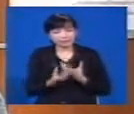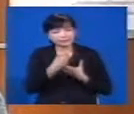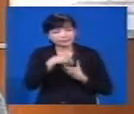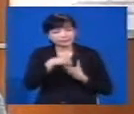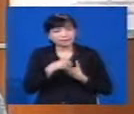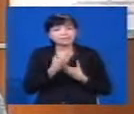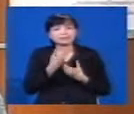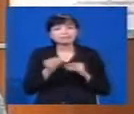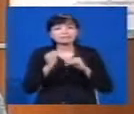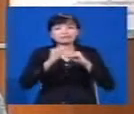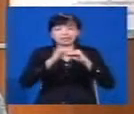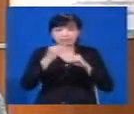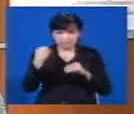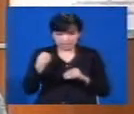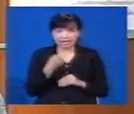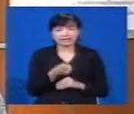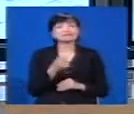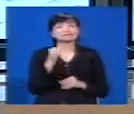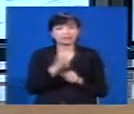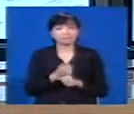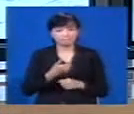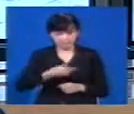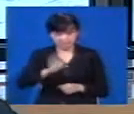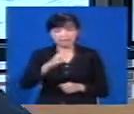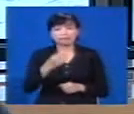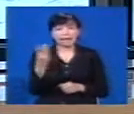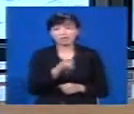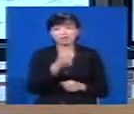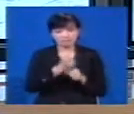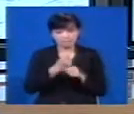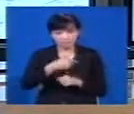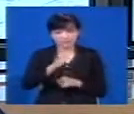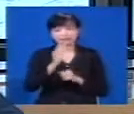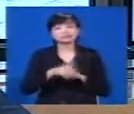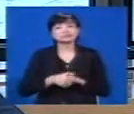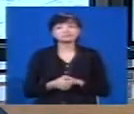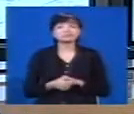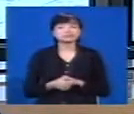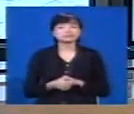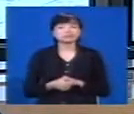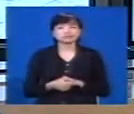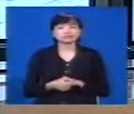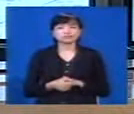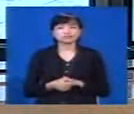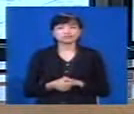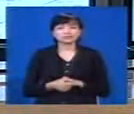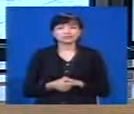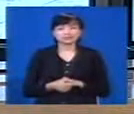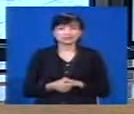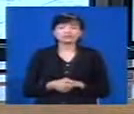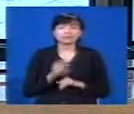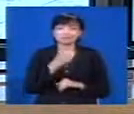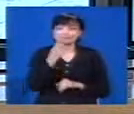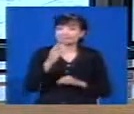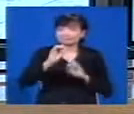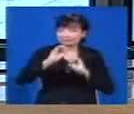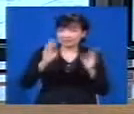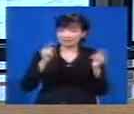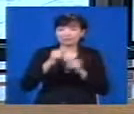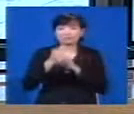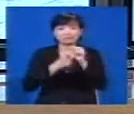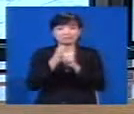ครับ ก็เป็นส่วนเหมือนกันอันนี้ทำได้เลยโดยไม่ต้อง จริงๆทำได้เลย วิเคราะห์อะไรมากครับซึ่งก็คงจะได้เห็นภาพที่ชัดขึ้นในสิ้น